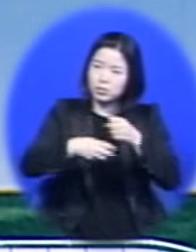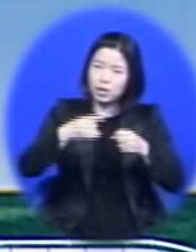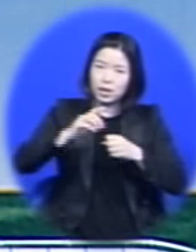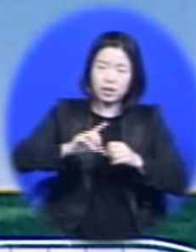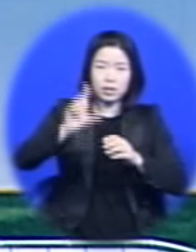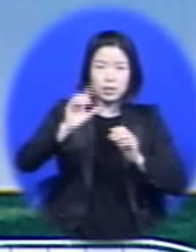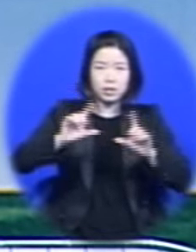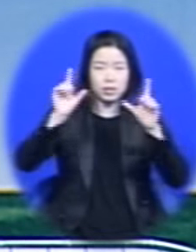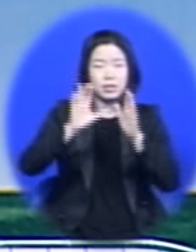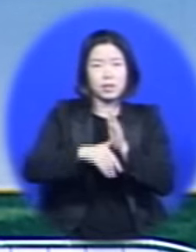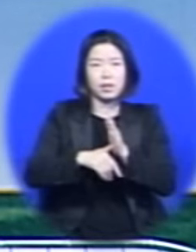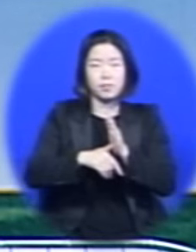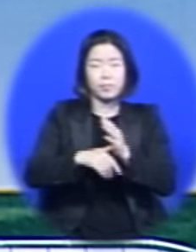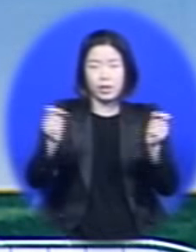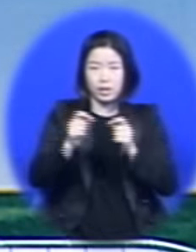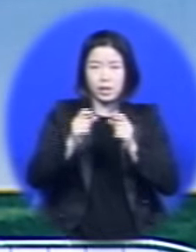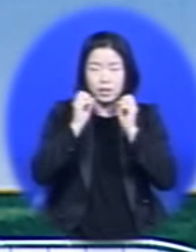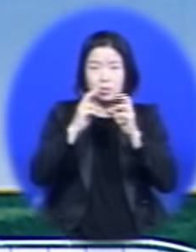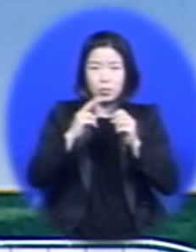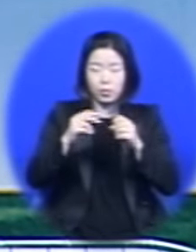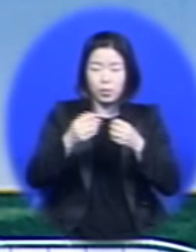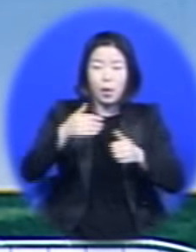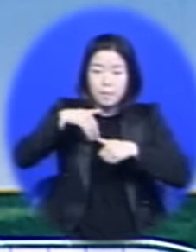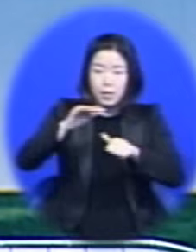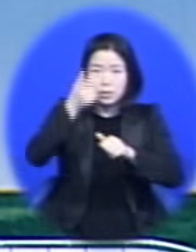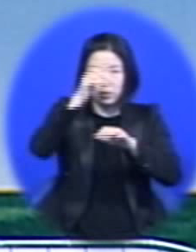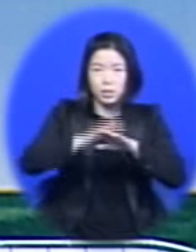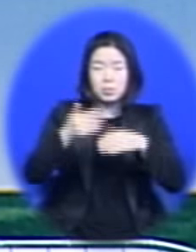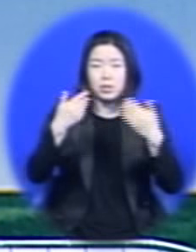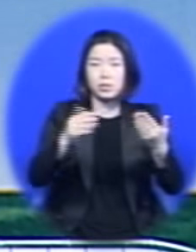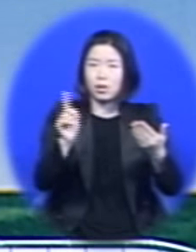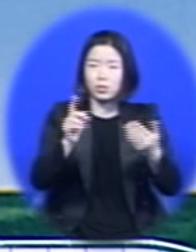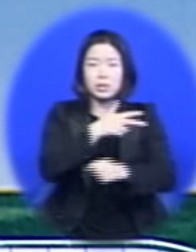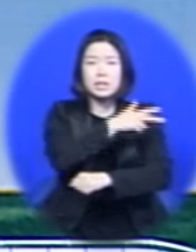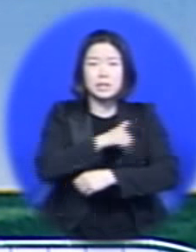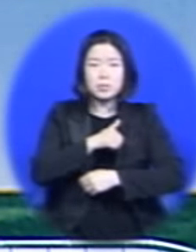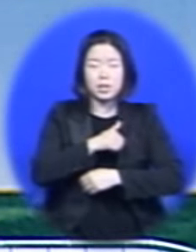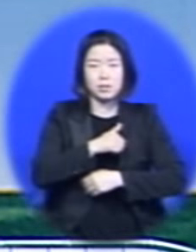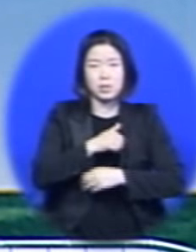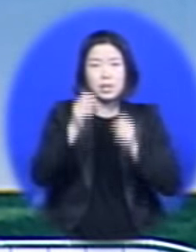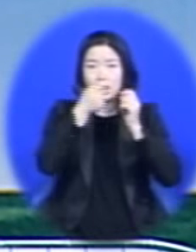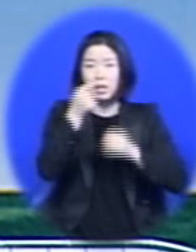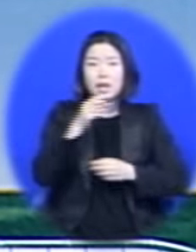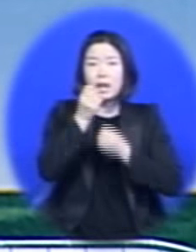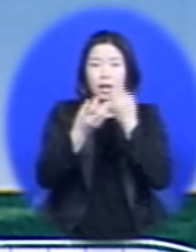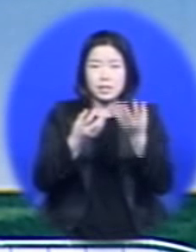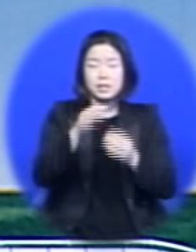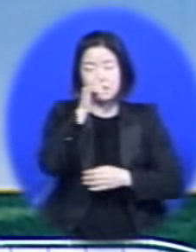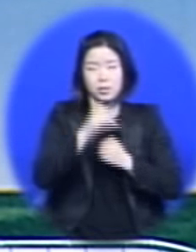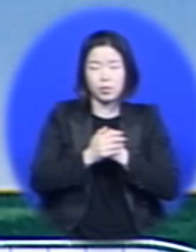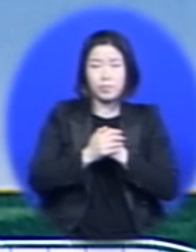선교 파송 예배를 드릴 때 어느 집사님이 간증을 하셨습니다. 그 집사님은